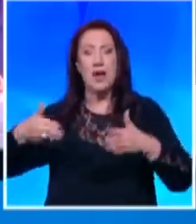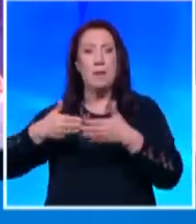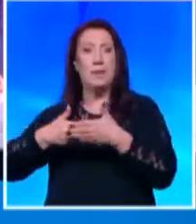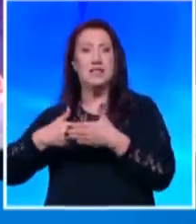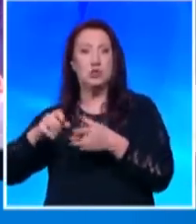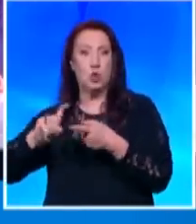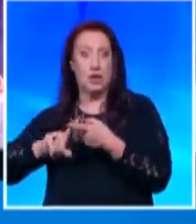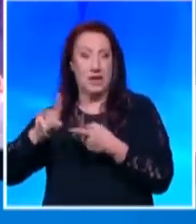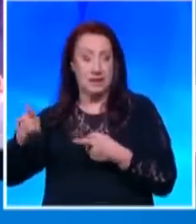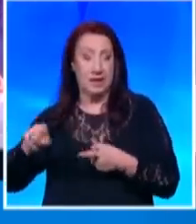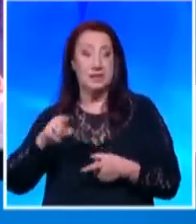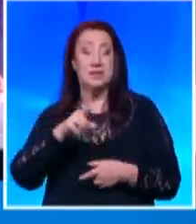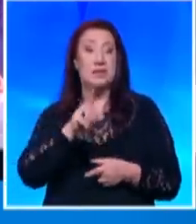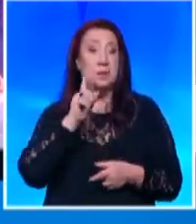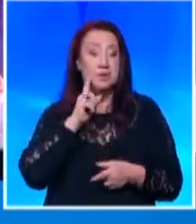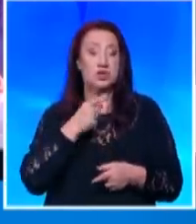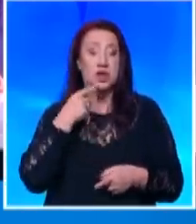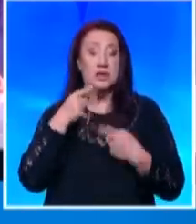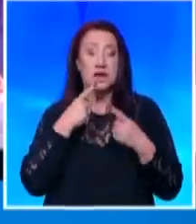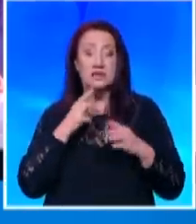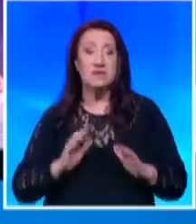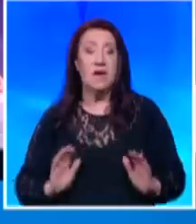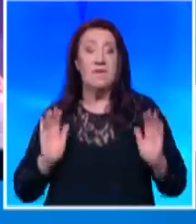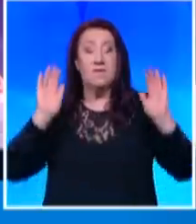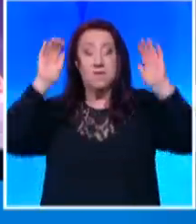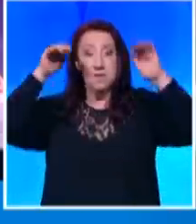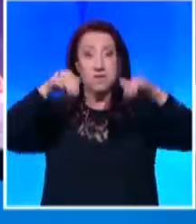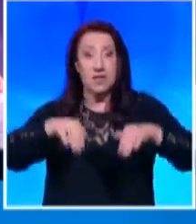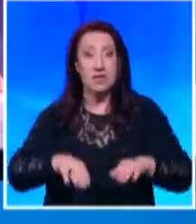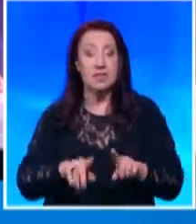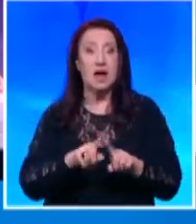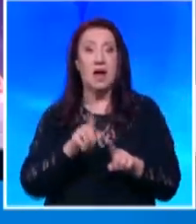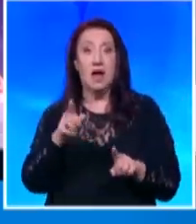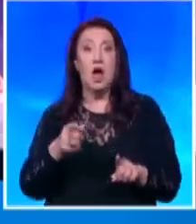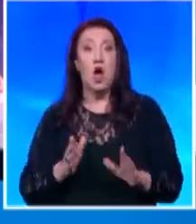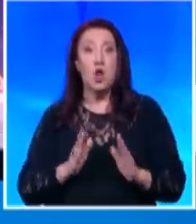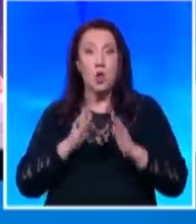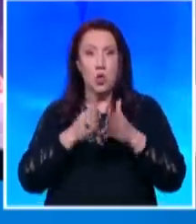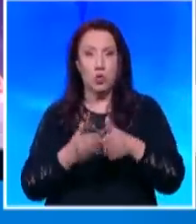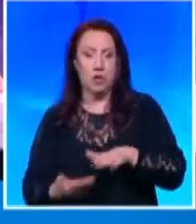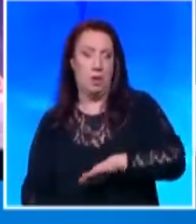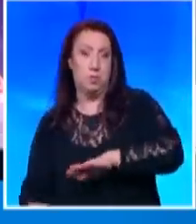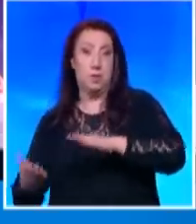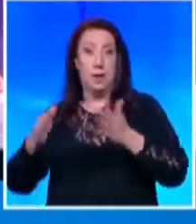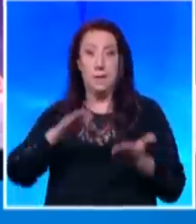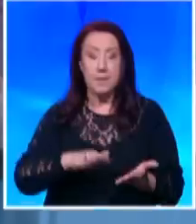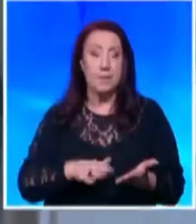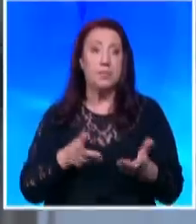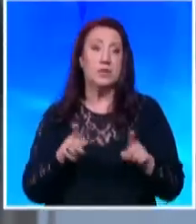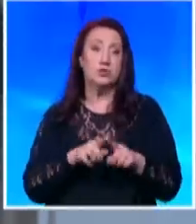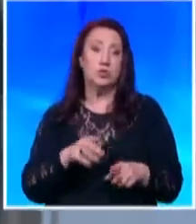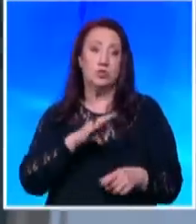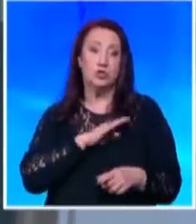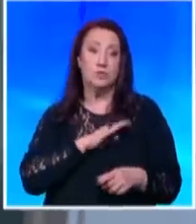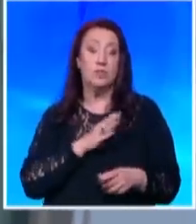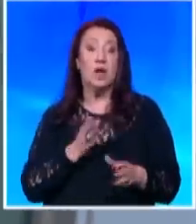огромната вълна, която е заляла лодката и за загубата на приятеля му на борда. Репортаж на Дания Танасова. Тя се